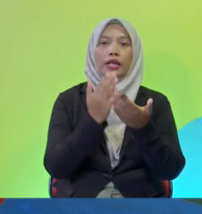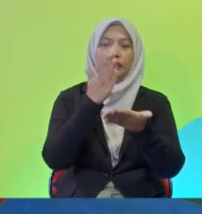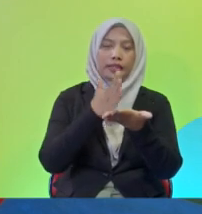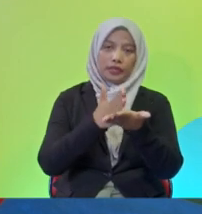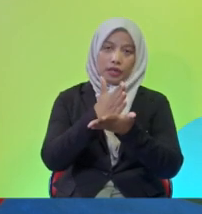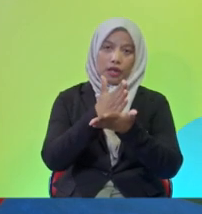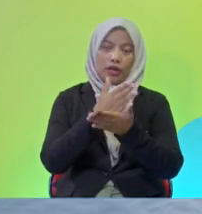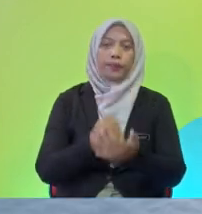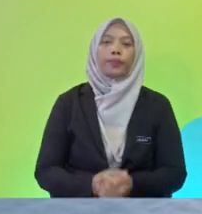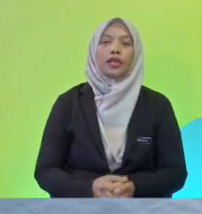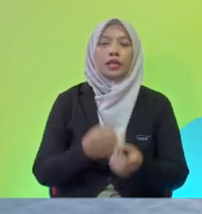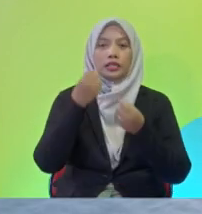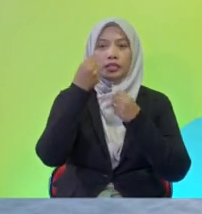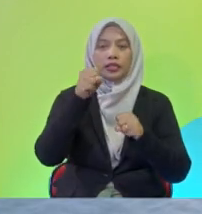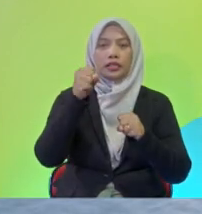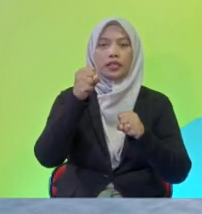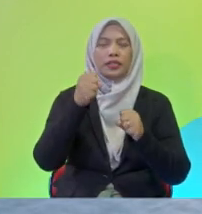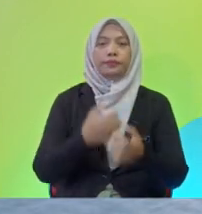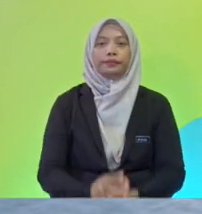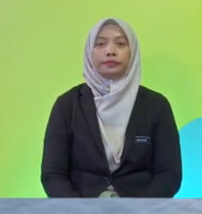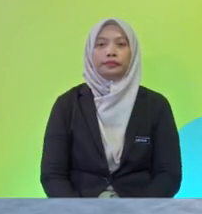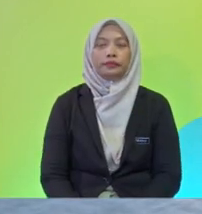Ya. Pasukan B sedia.